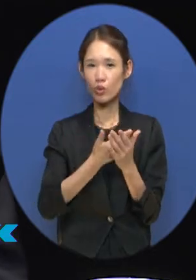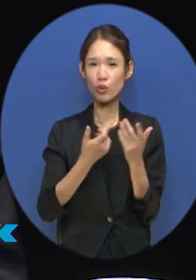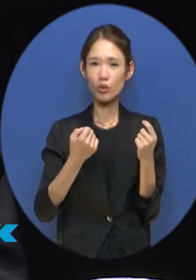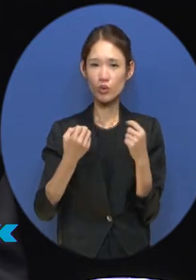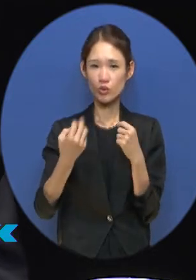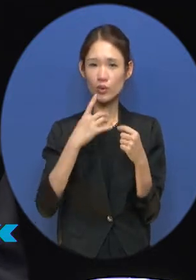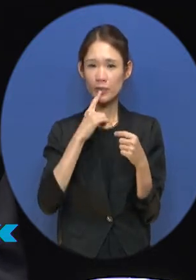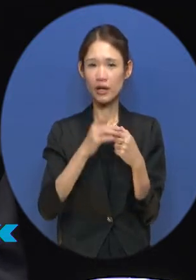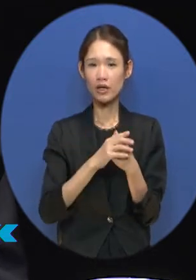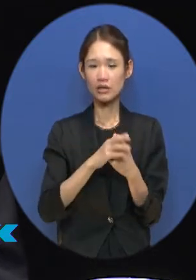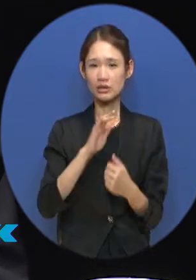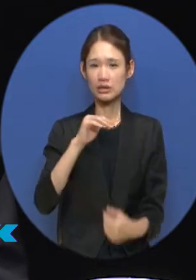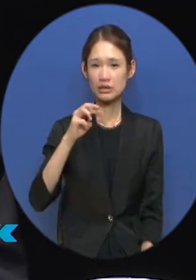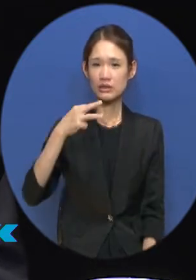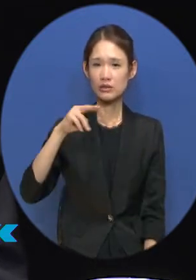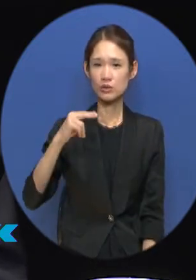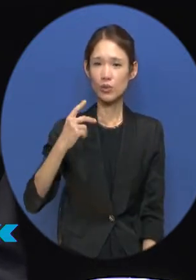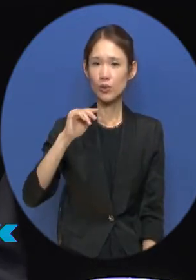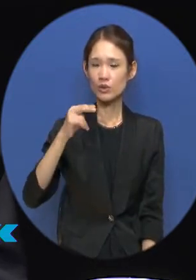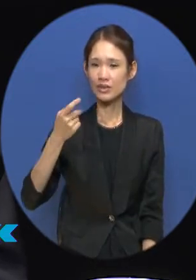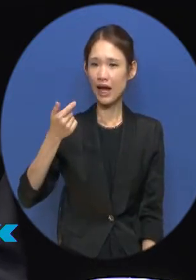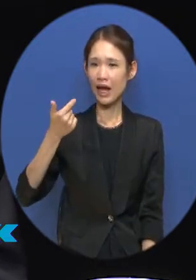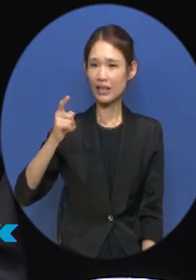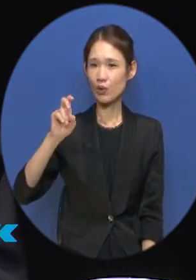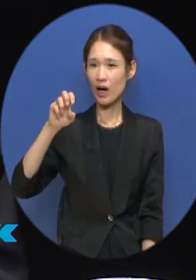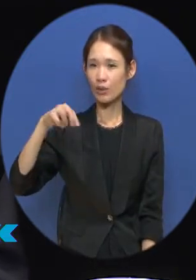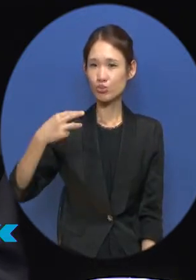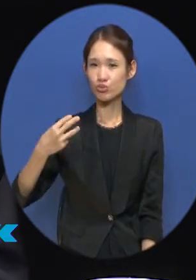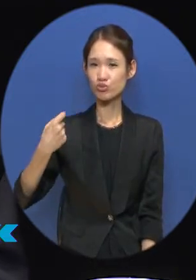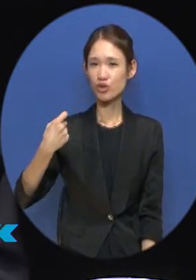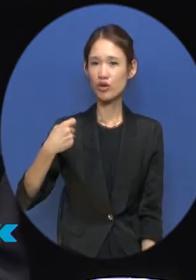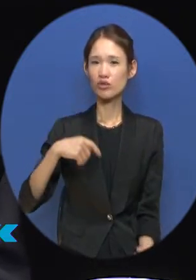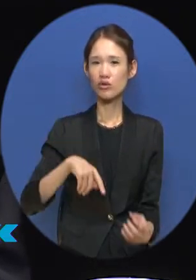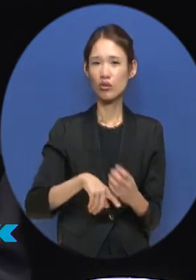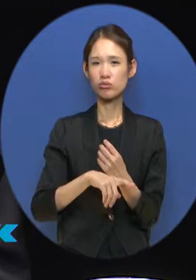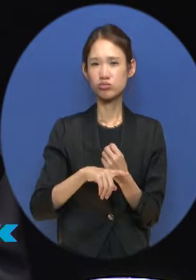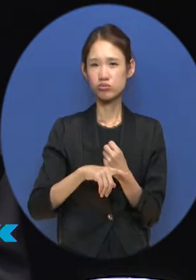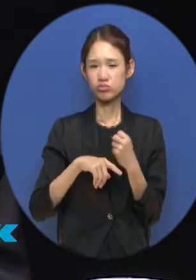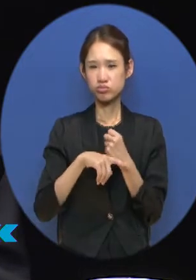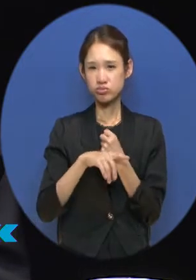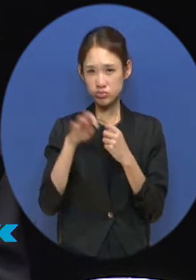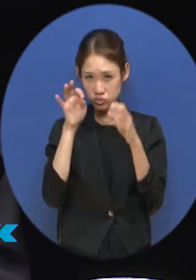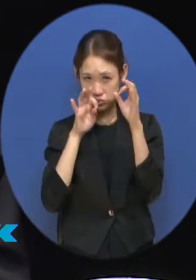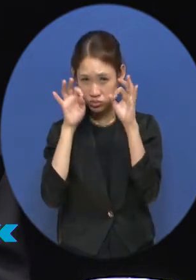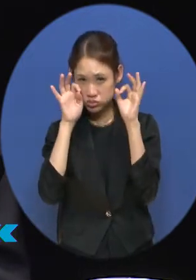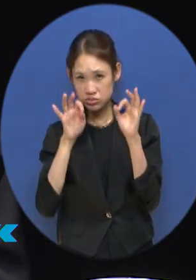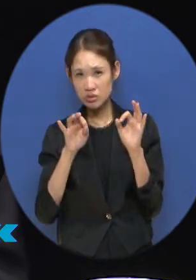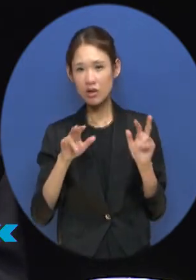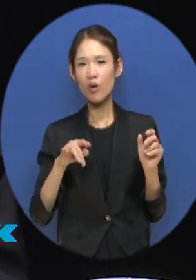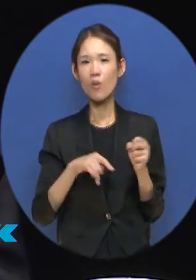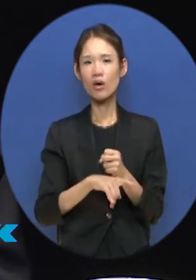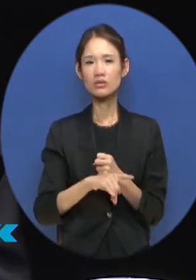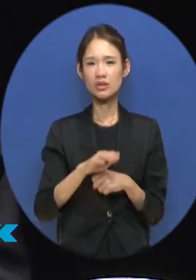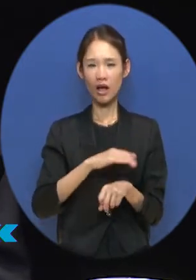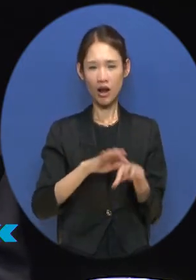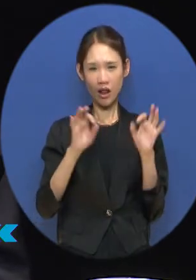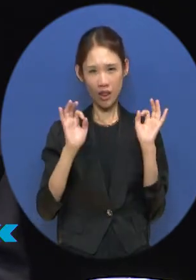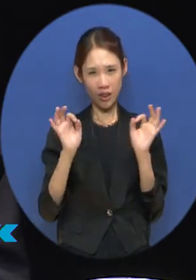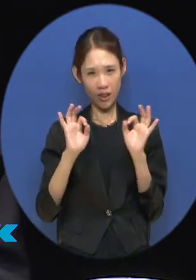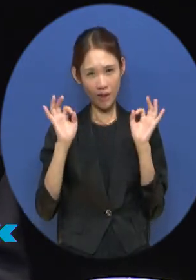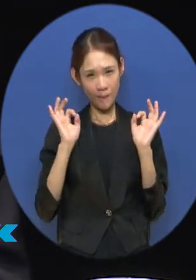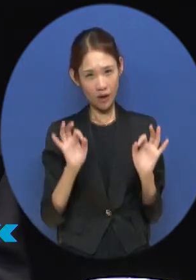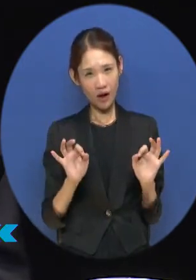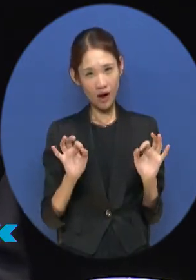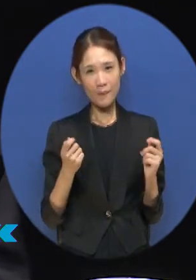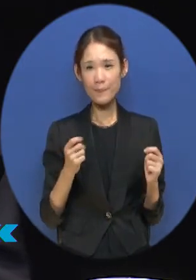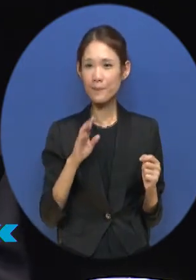NO2 질소산화물 이것도 원인을 보니까 지금 그 원인을 알아가지고 지금 이제 대처 중인 걸로